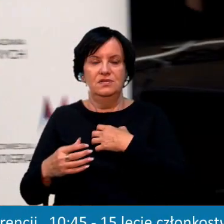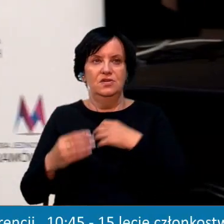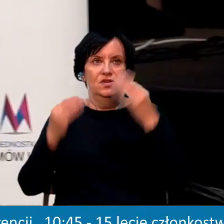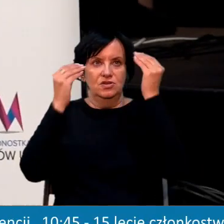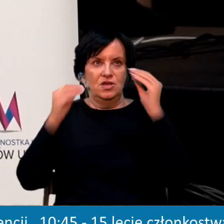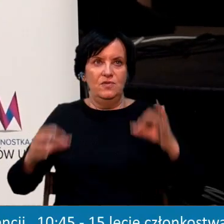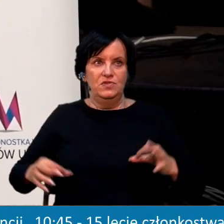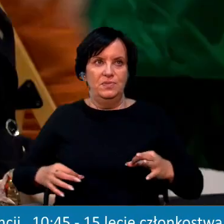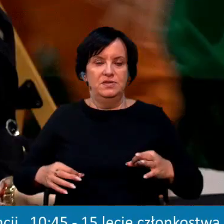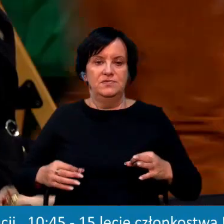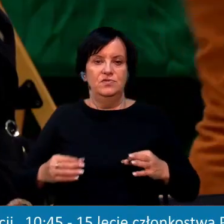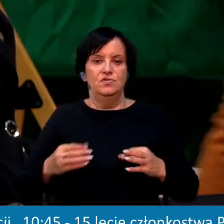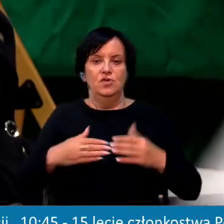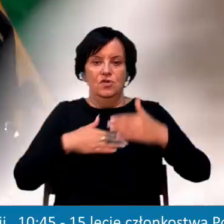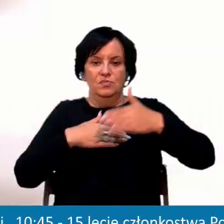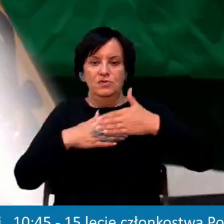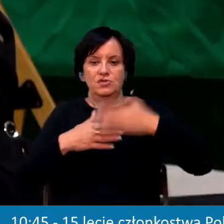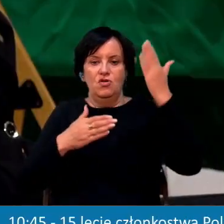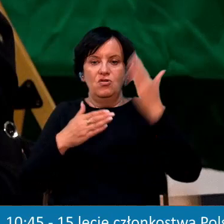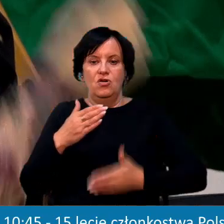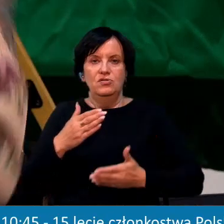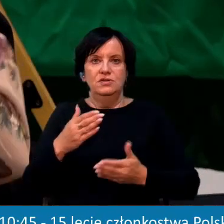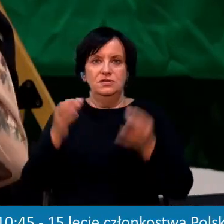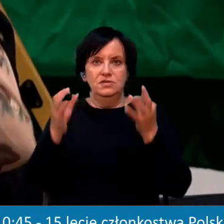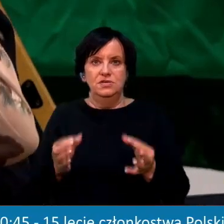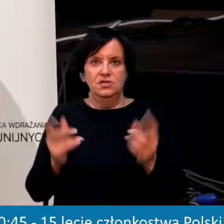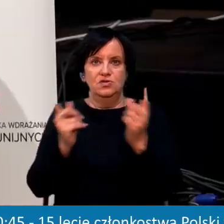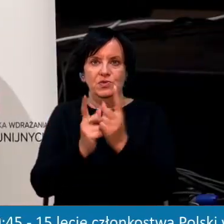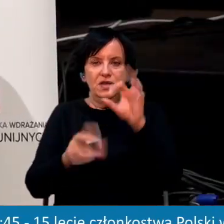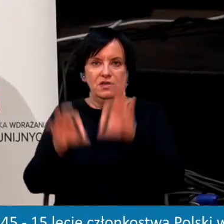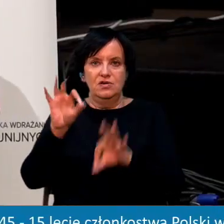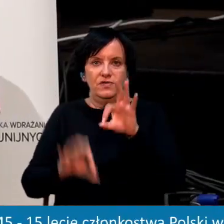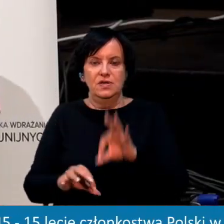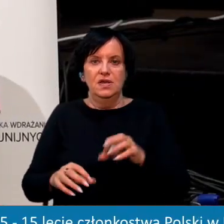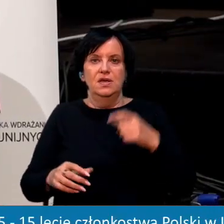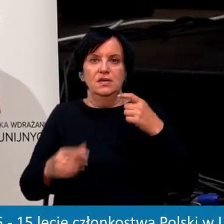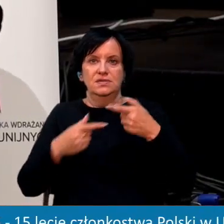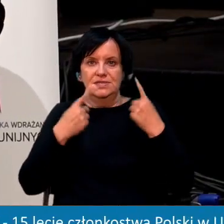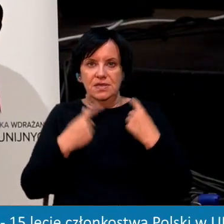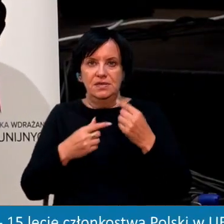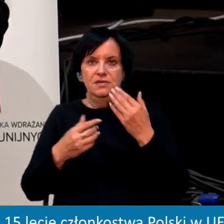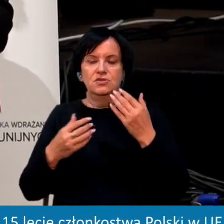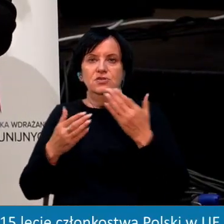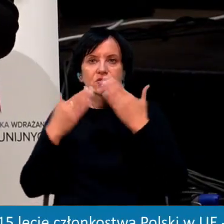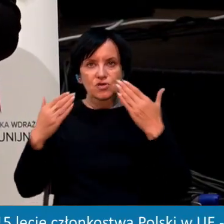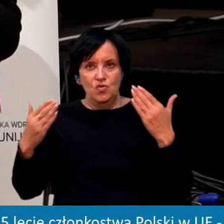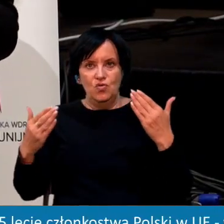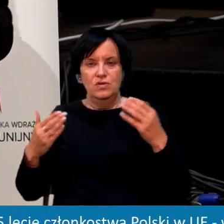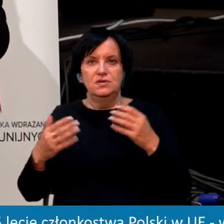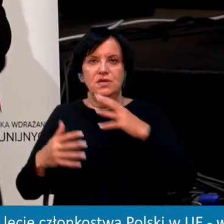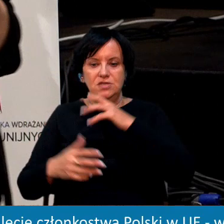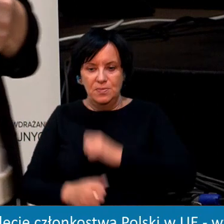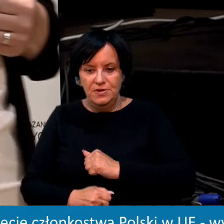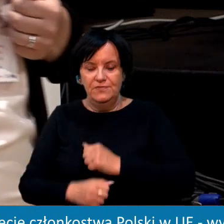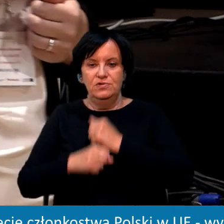Szanowni Państwo, tak dobrnęliśmy do końca dzisiejszego spotkania. Bardzo serdecznie Państwu dziękuję za wytrwałość,